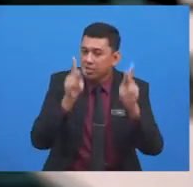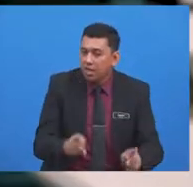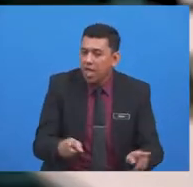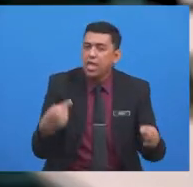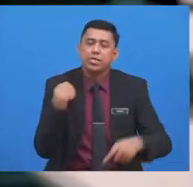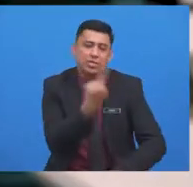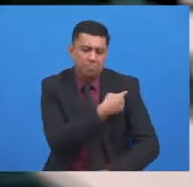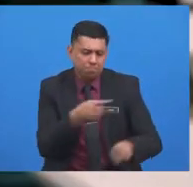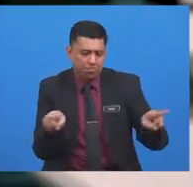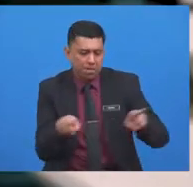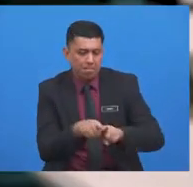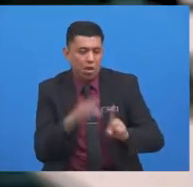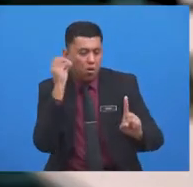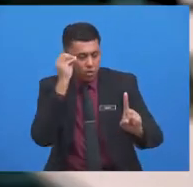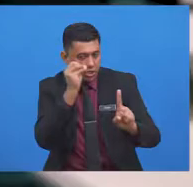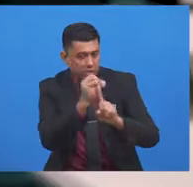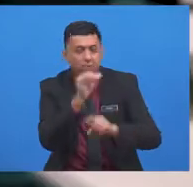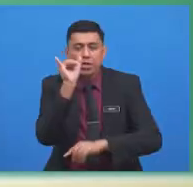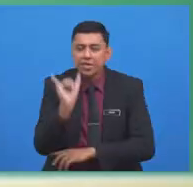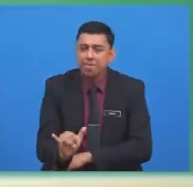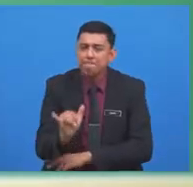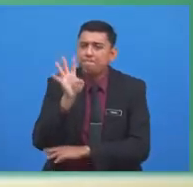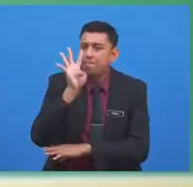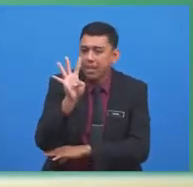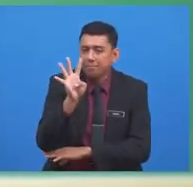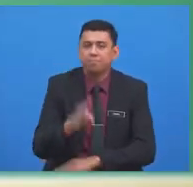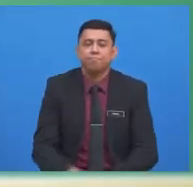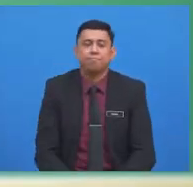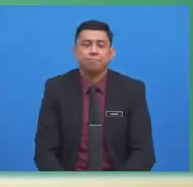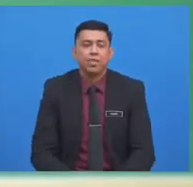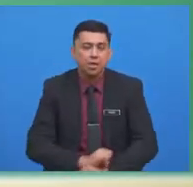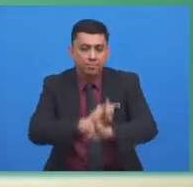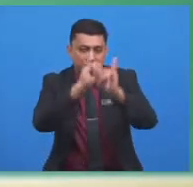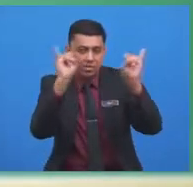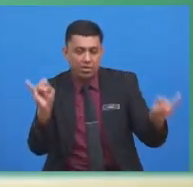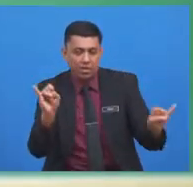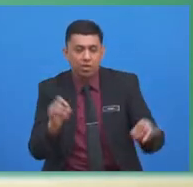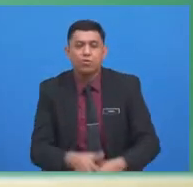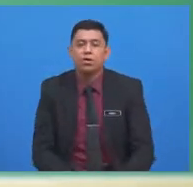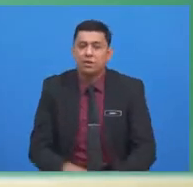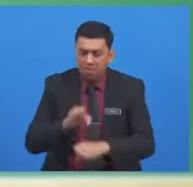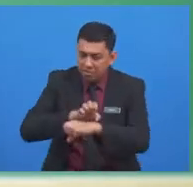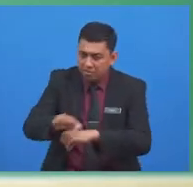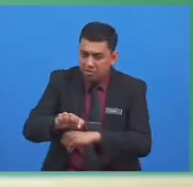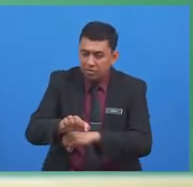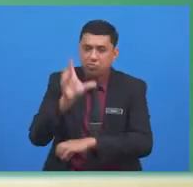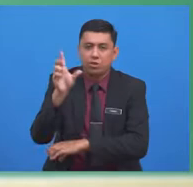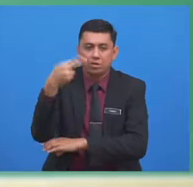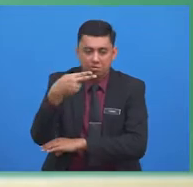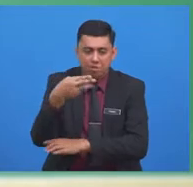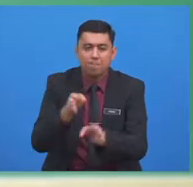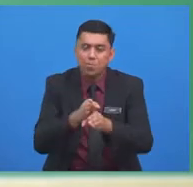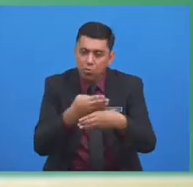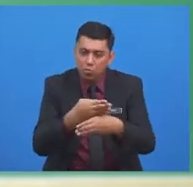kita sama-sama mencapai objektif kita yang keempat, iaitu menjelaskan kesan luluh hawa terhadap